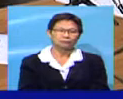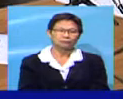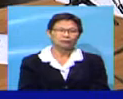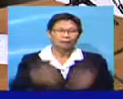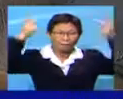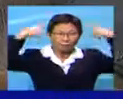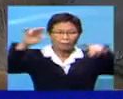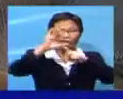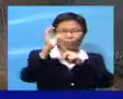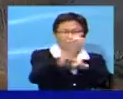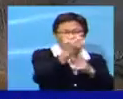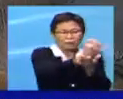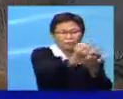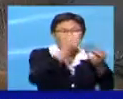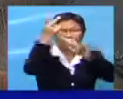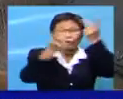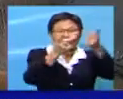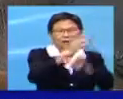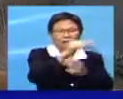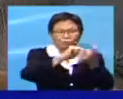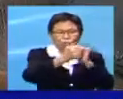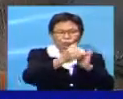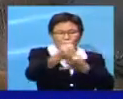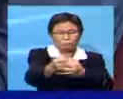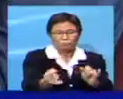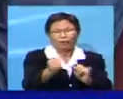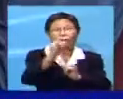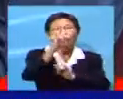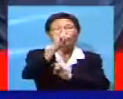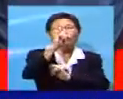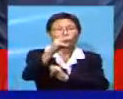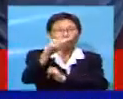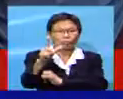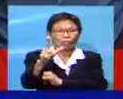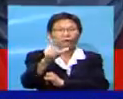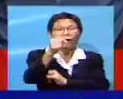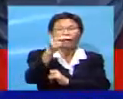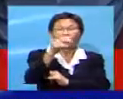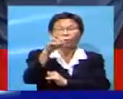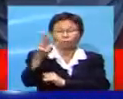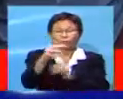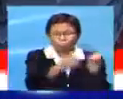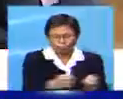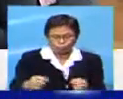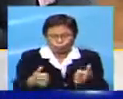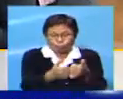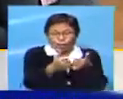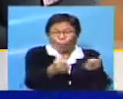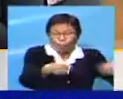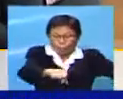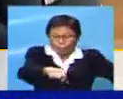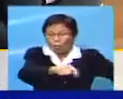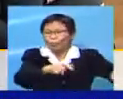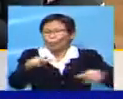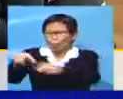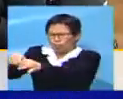Menurut pengarah budaya, seni pelancongan dan sukan Jabatan Kuala Lumpur, Anwar Muhammad Zain, penganjuran kejohanan ini mampu menarik